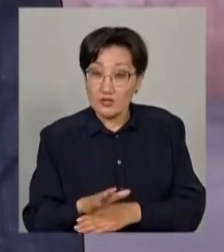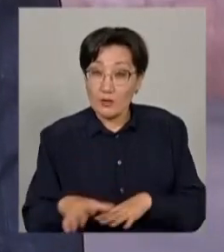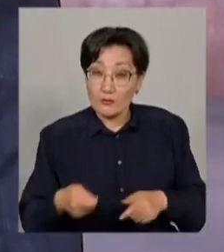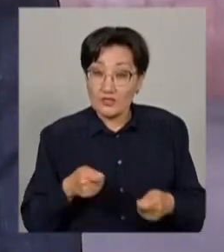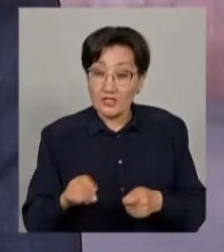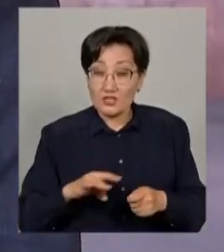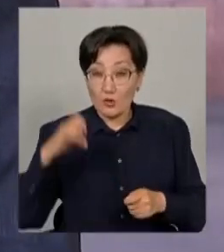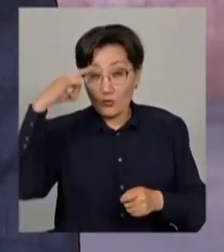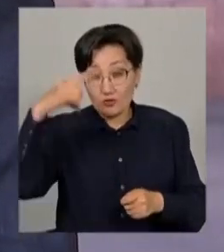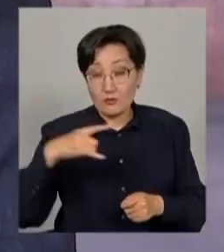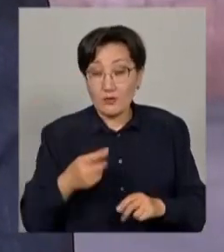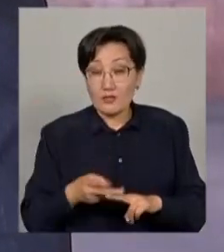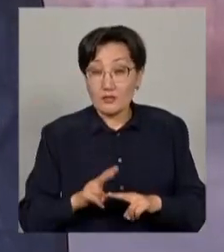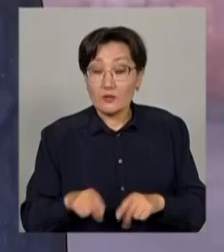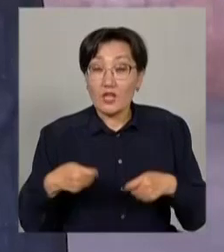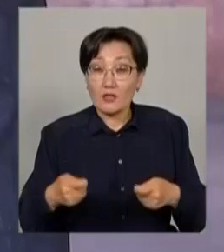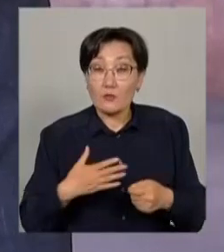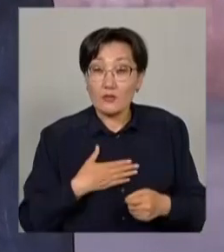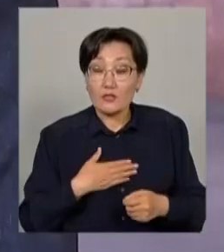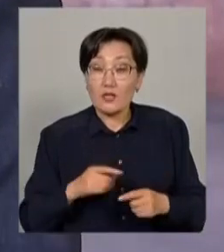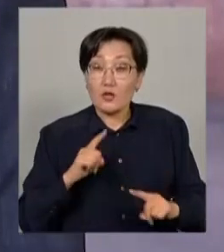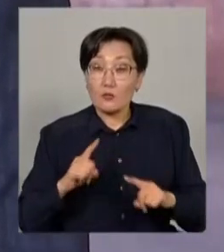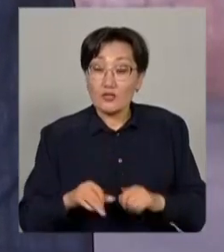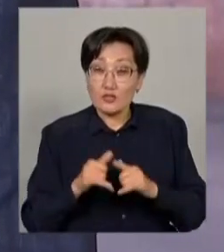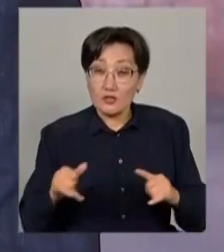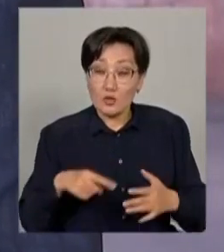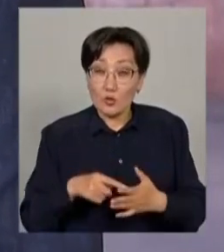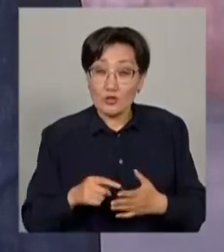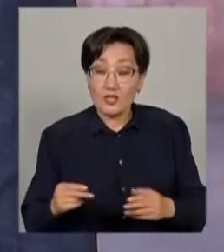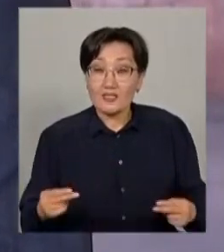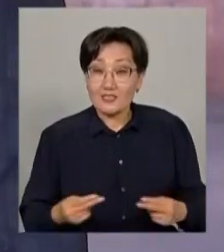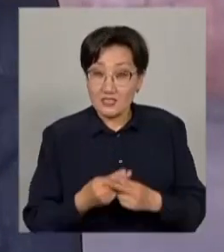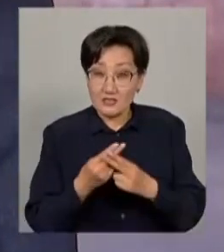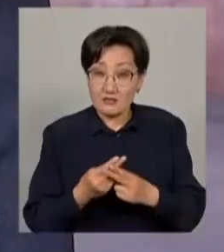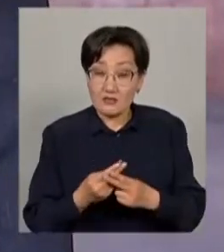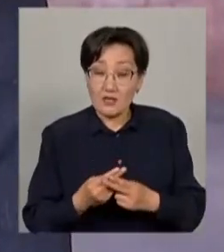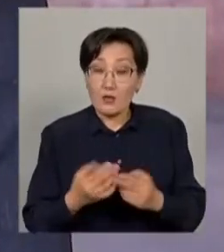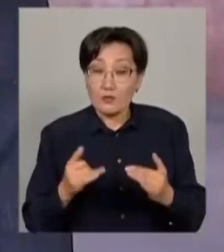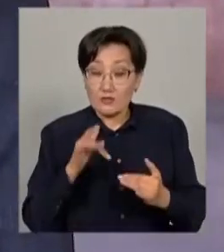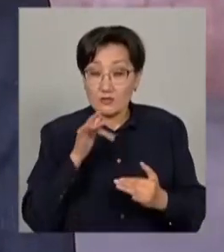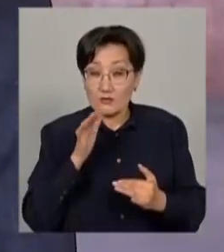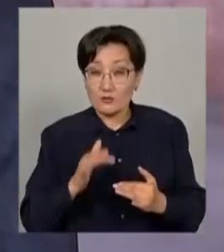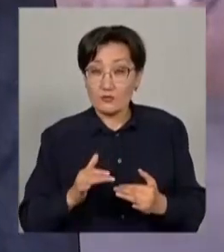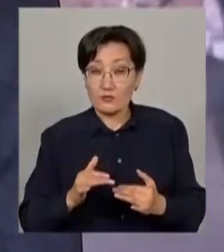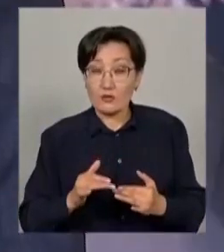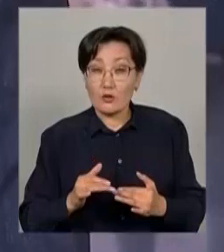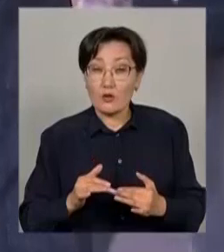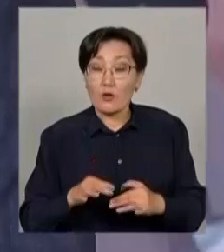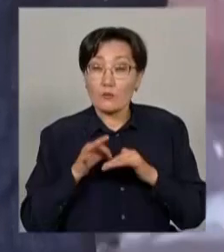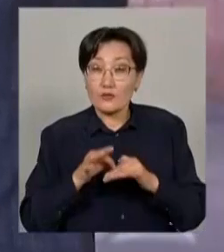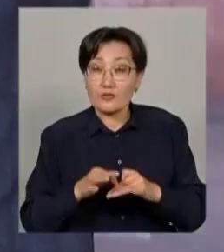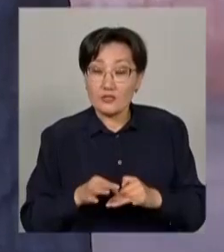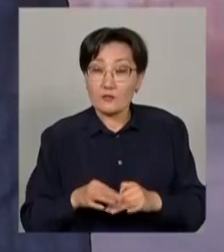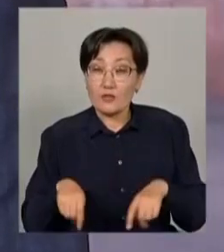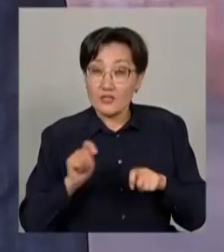президента Республики Казахстан, данных на совещании по развитию города Астаны, в настоящее время проводится, как я говорил,